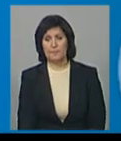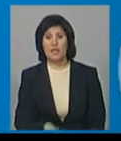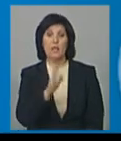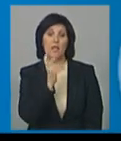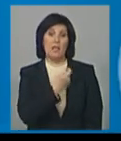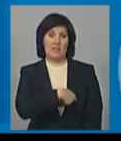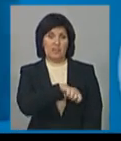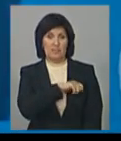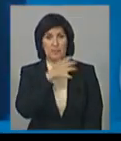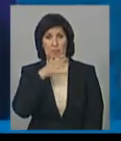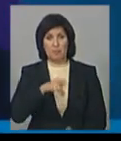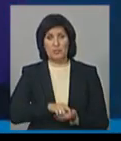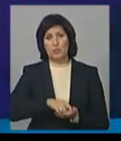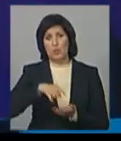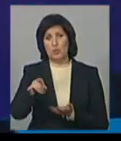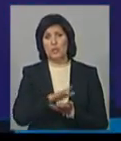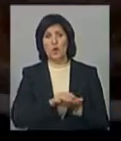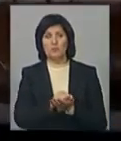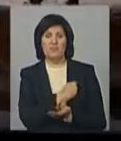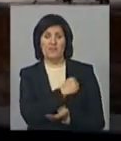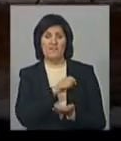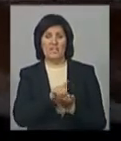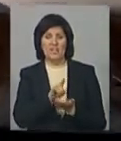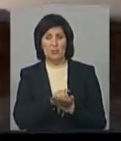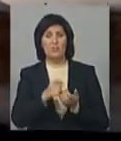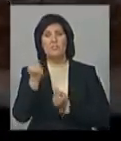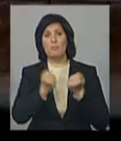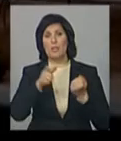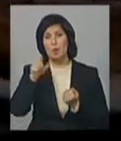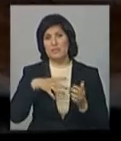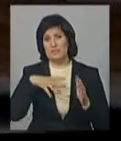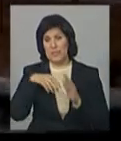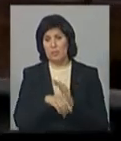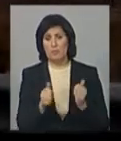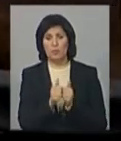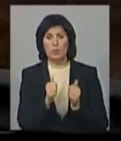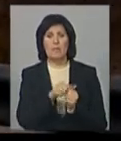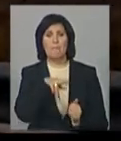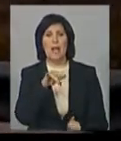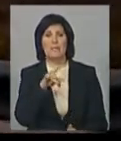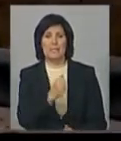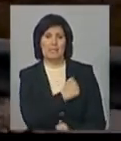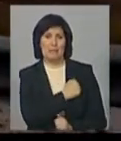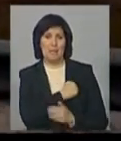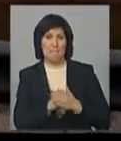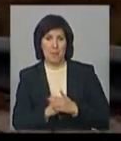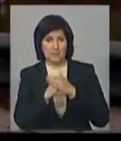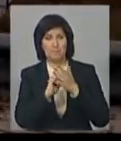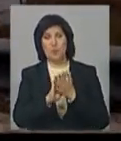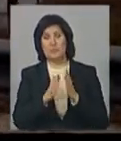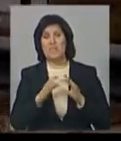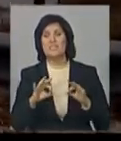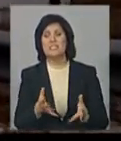В Іспанії під час льоту розбився винищувач. Пілот загинув. Сталося це неподалік Мадрида на базі Торхон де Ардос.